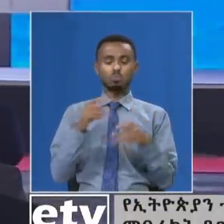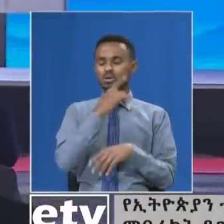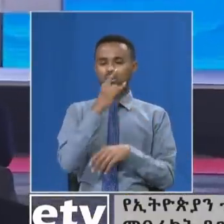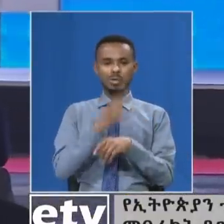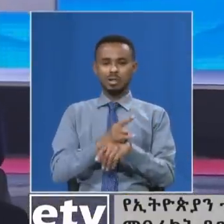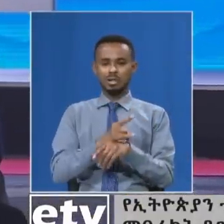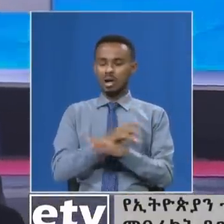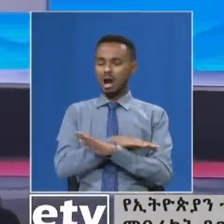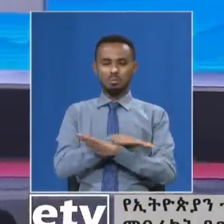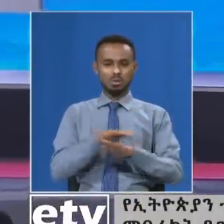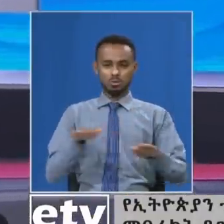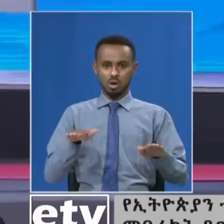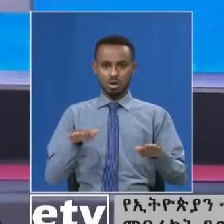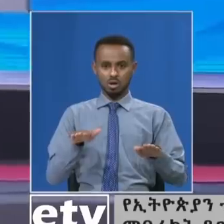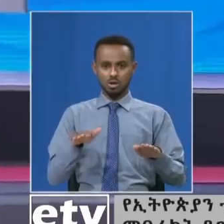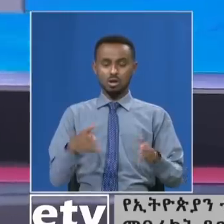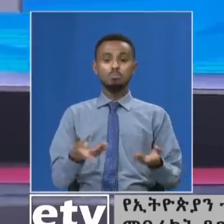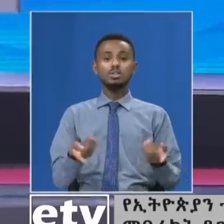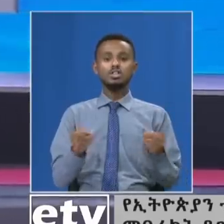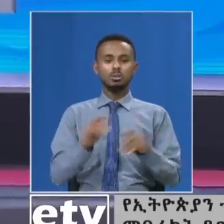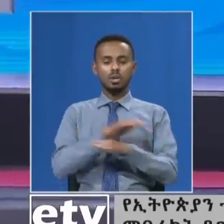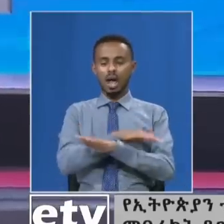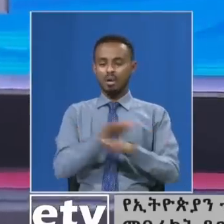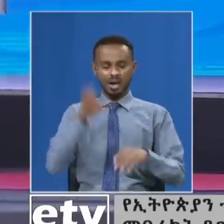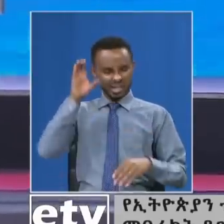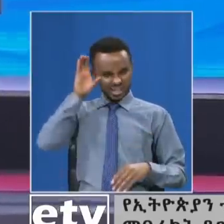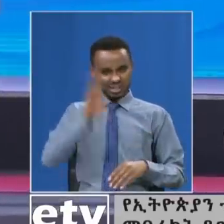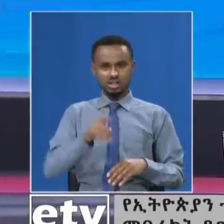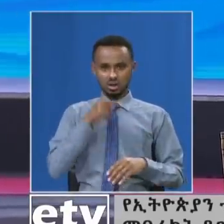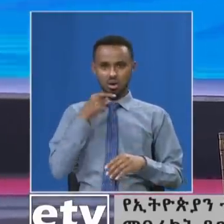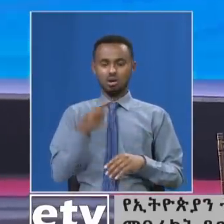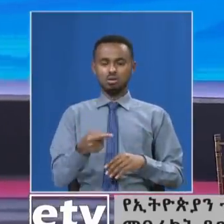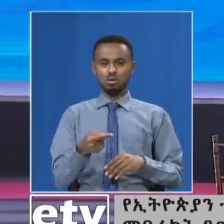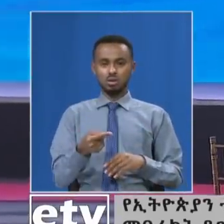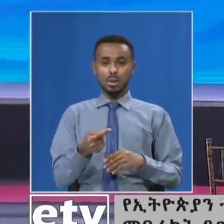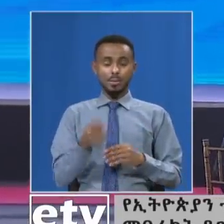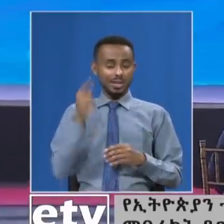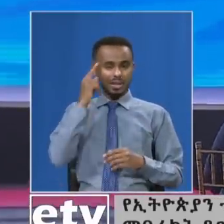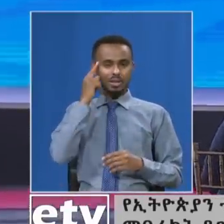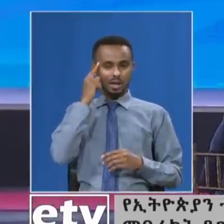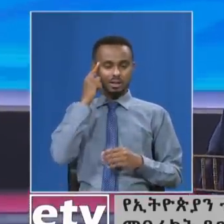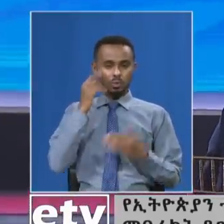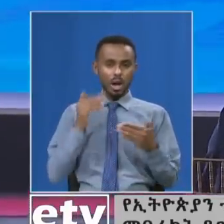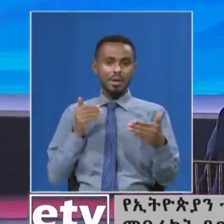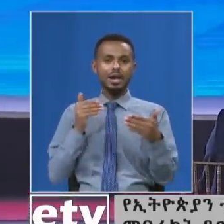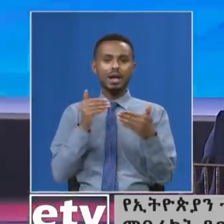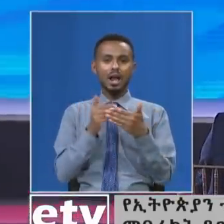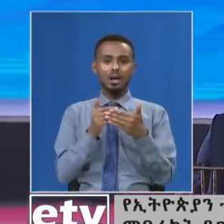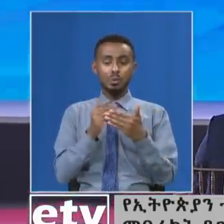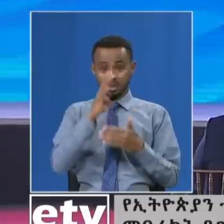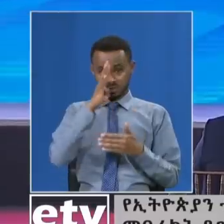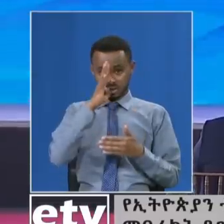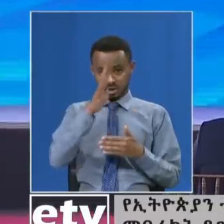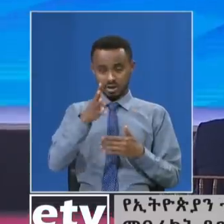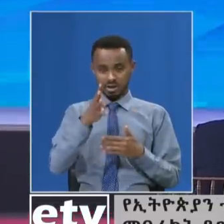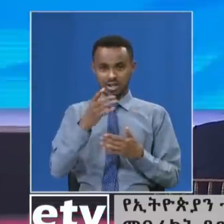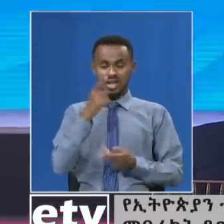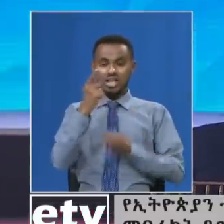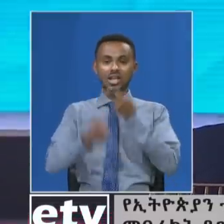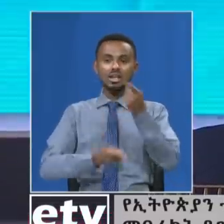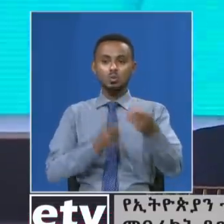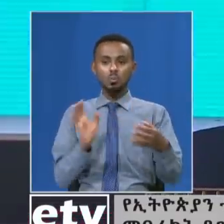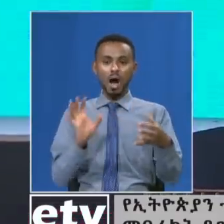ዘመን አብቅቷል። ሊያበቃም ግድ ይለዋል። መተሳሰቡና መቀራረቡ ከተፈጠረ